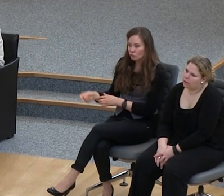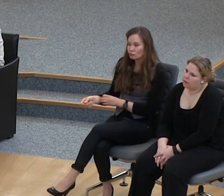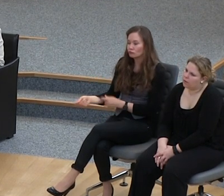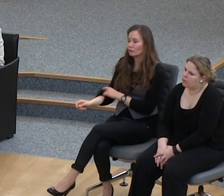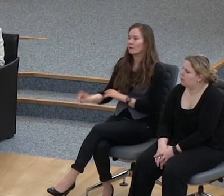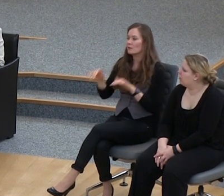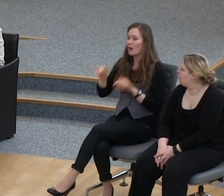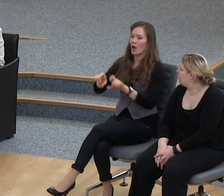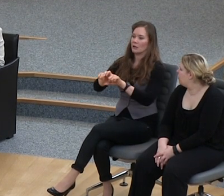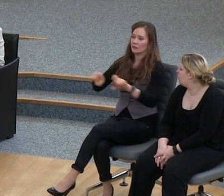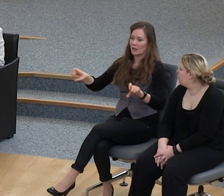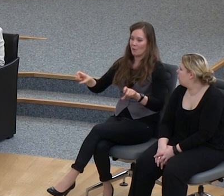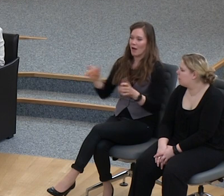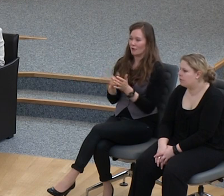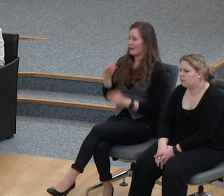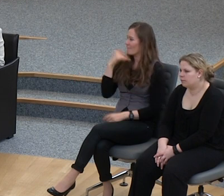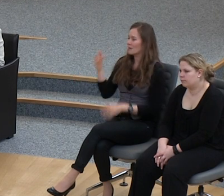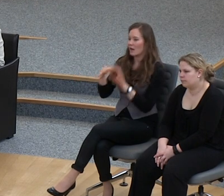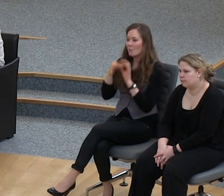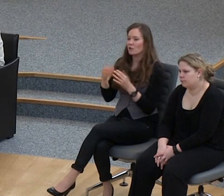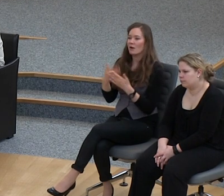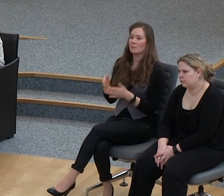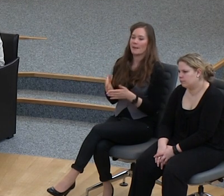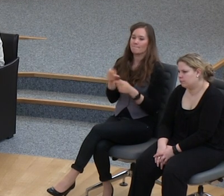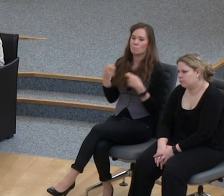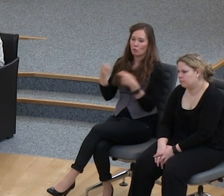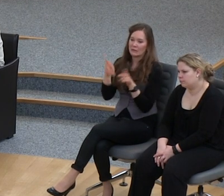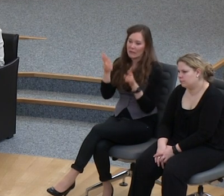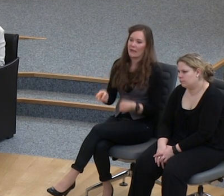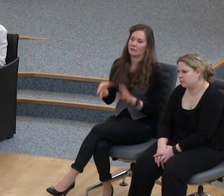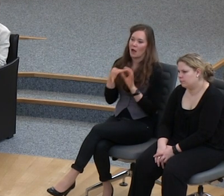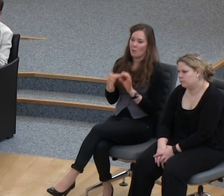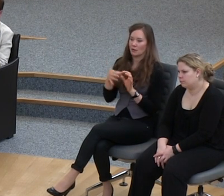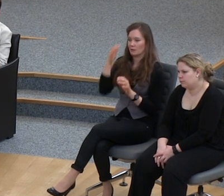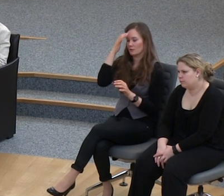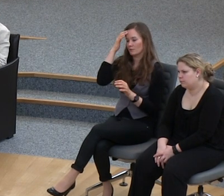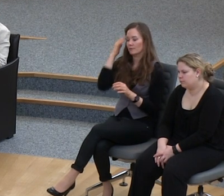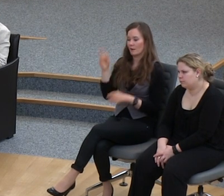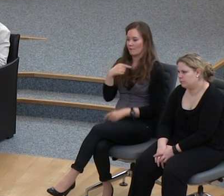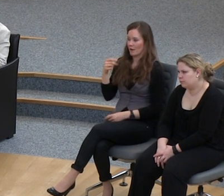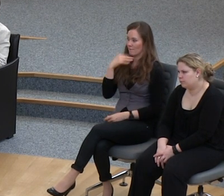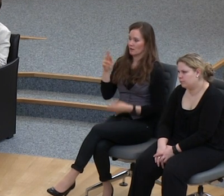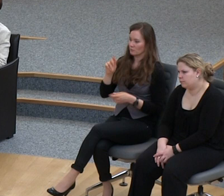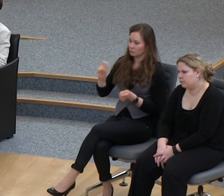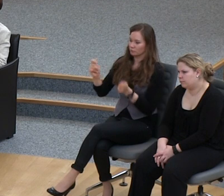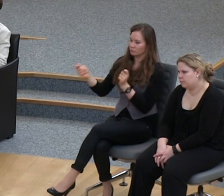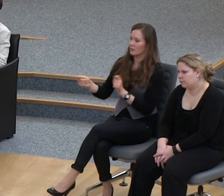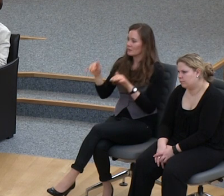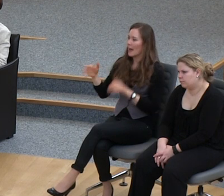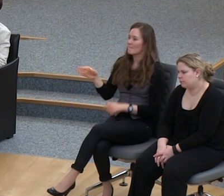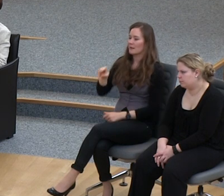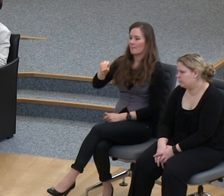Thema. Vieles hängt auch vom Bundesrecht ab und da sind wir dran, da sind wir auch gemeinsam mit dem MAIS